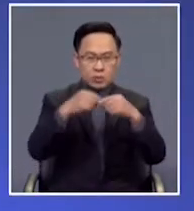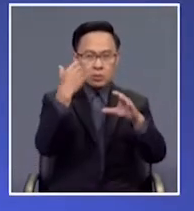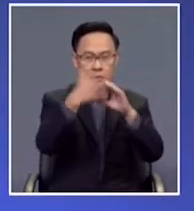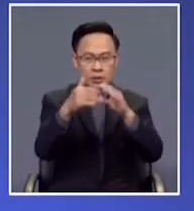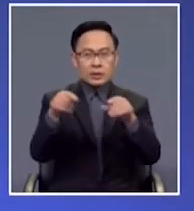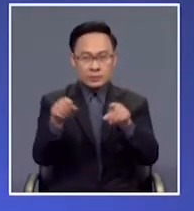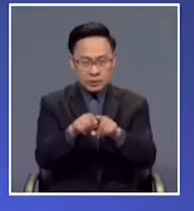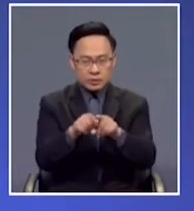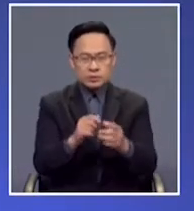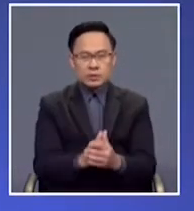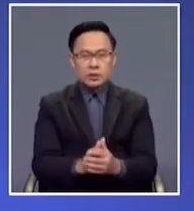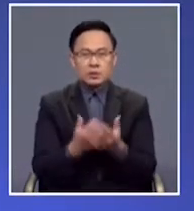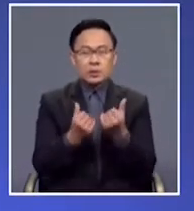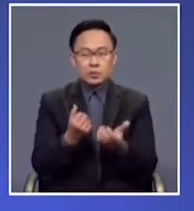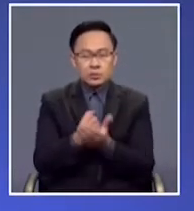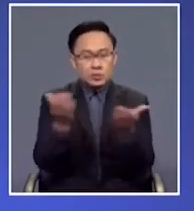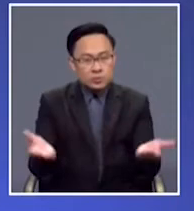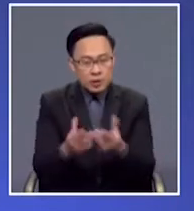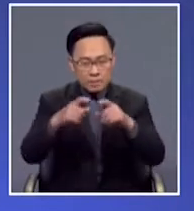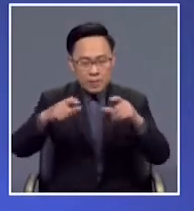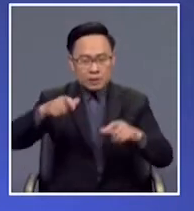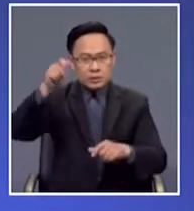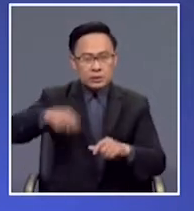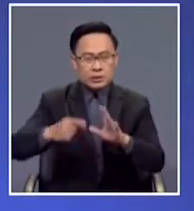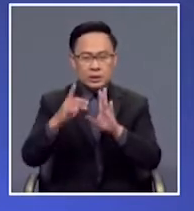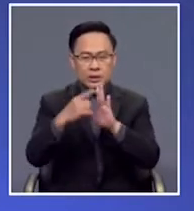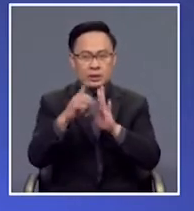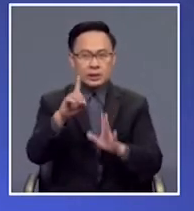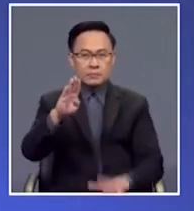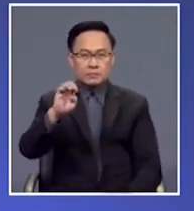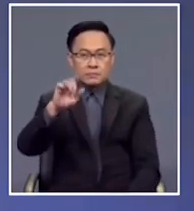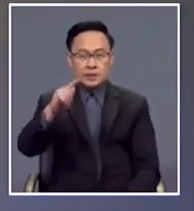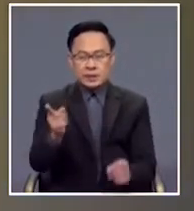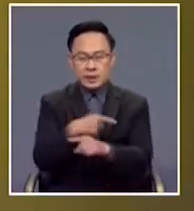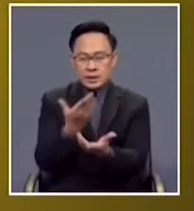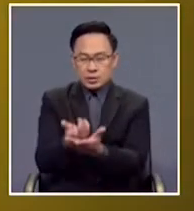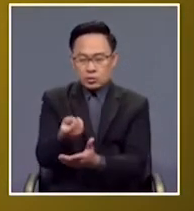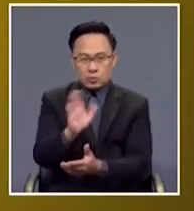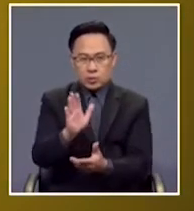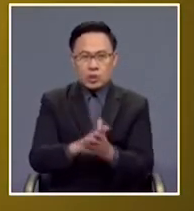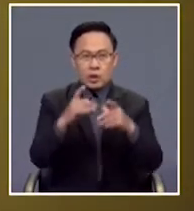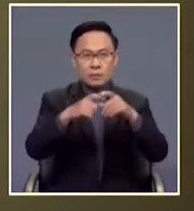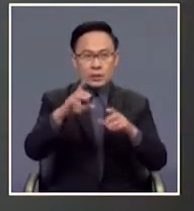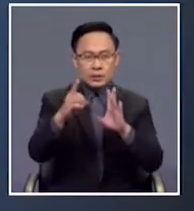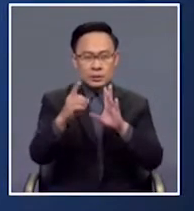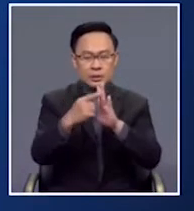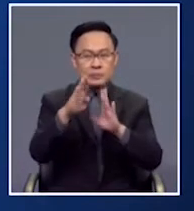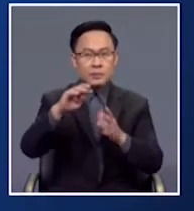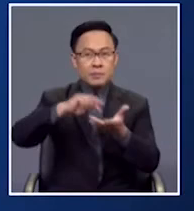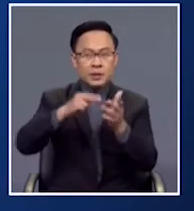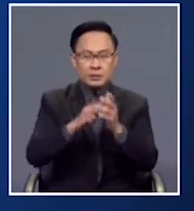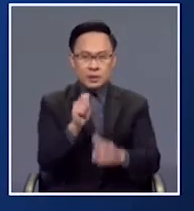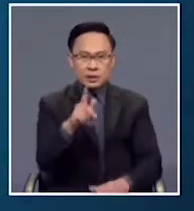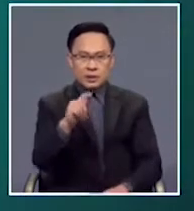จากนี้ยังมีการส่งเสริมให้ใช้บัตรเดบิตแทนเงินสดมากขึ้นซึ่งบัตรเดบิตนี้ก็คือบัตร ATM ที่มีสั